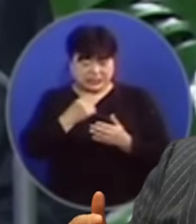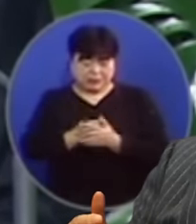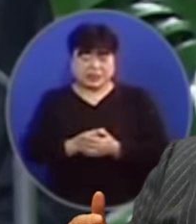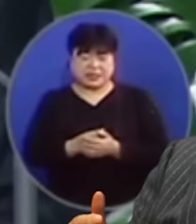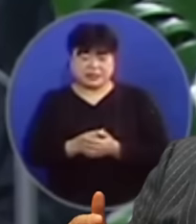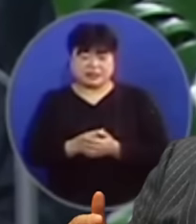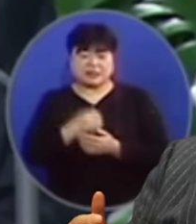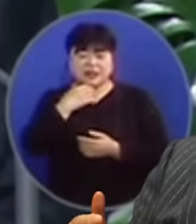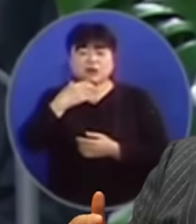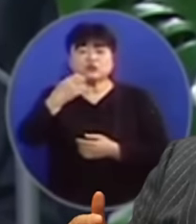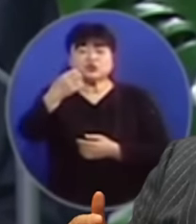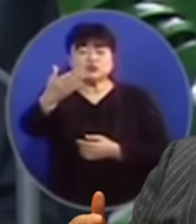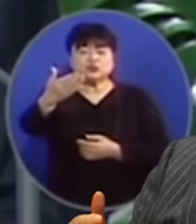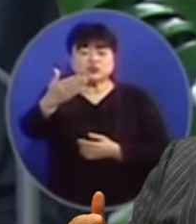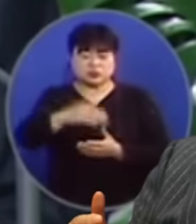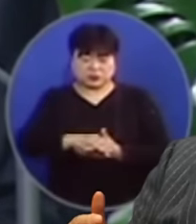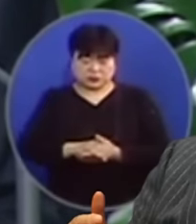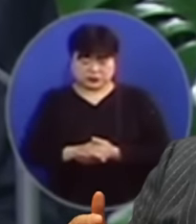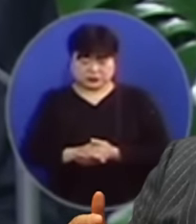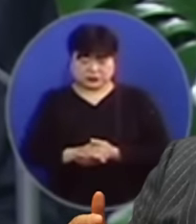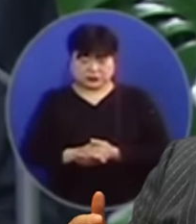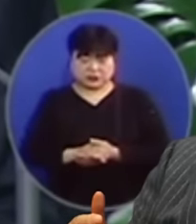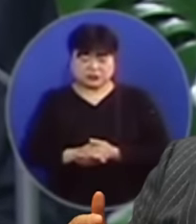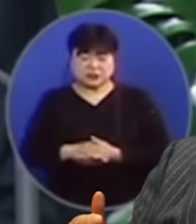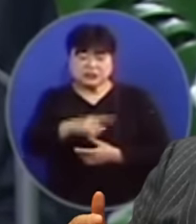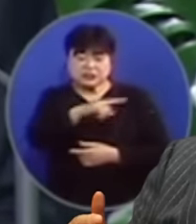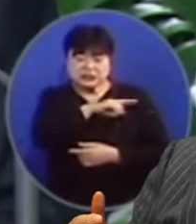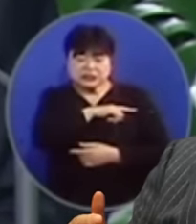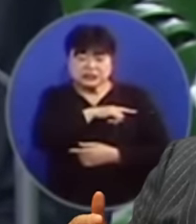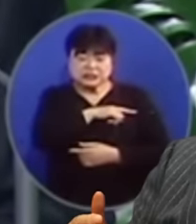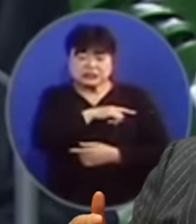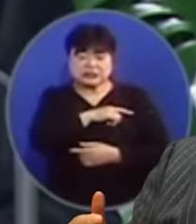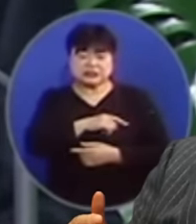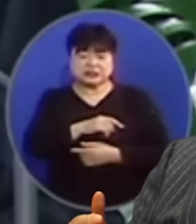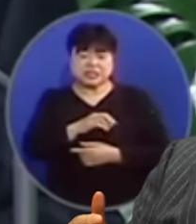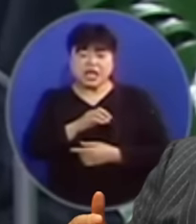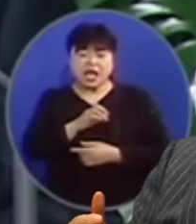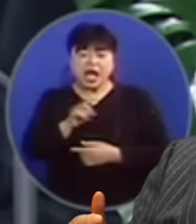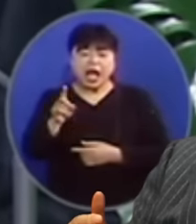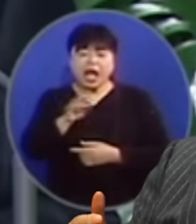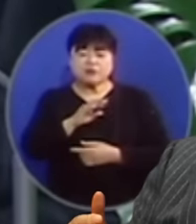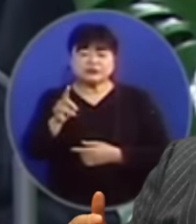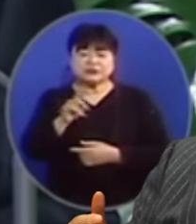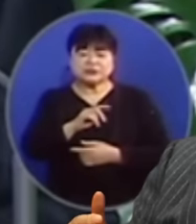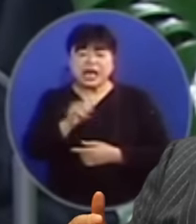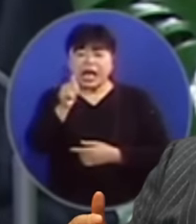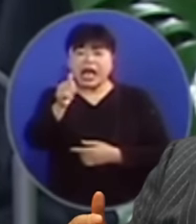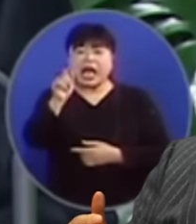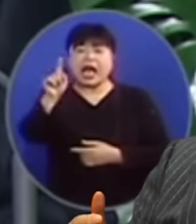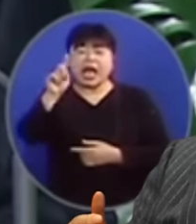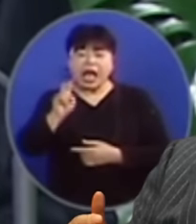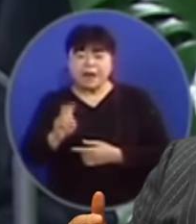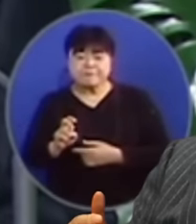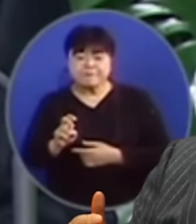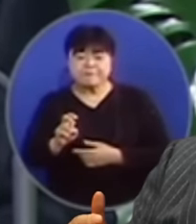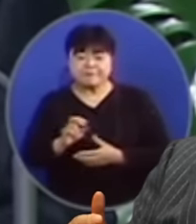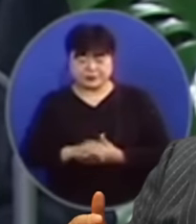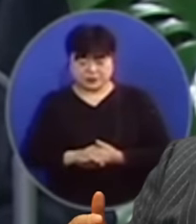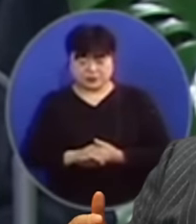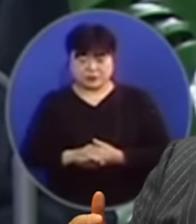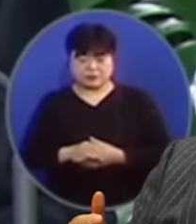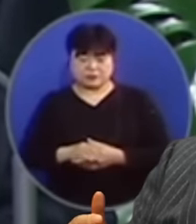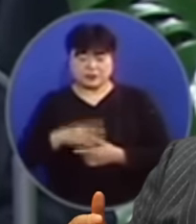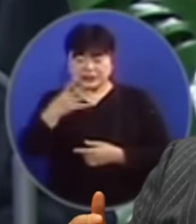나이가 99세인데 너 이름을 아브라함이라 하지 말고 아브라함이라고 해라. 그냥 아브라함이 아니라